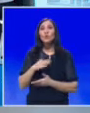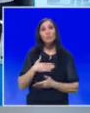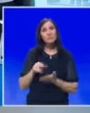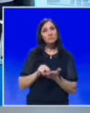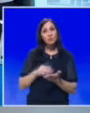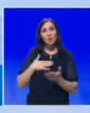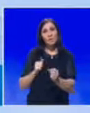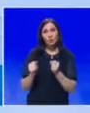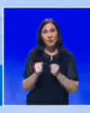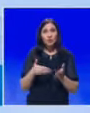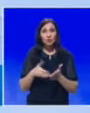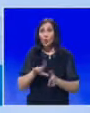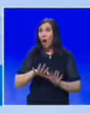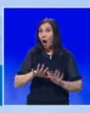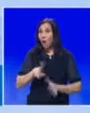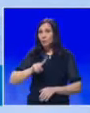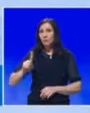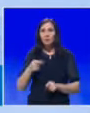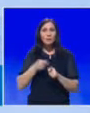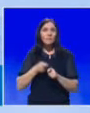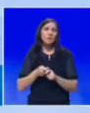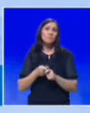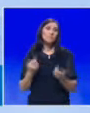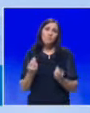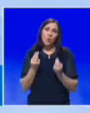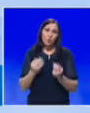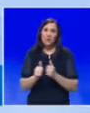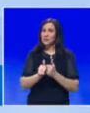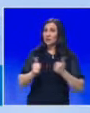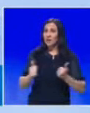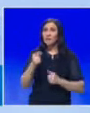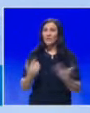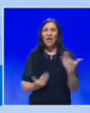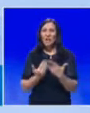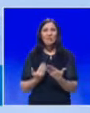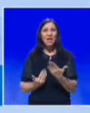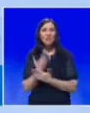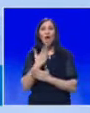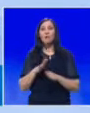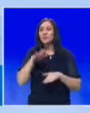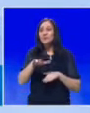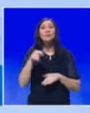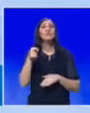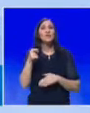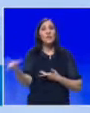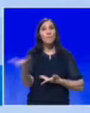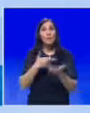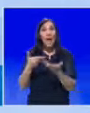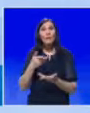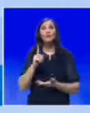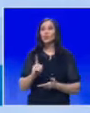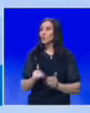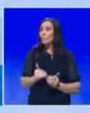ротация, защото ако не можем да ги реализираме, по-скоро да се разделяме. Но това е началната стъпка. Това е преговори, които предстоят